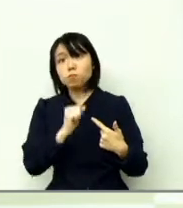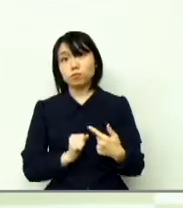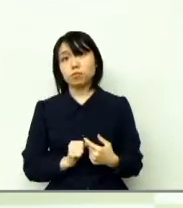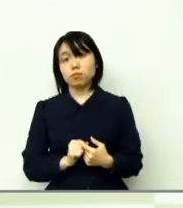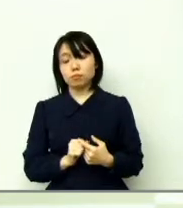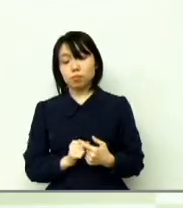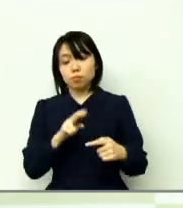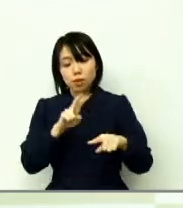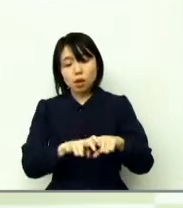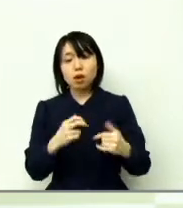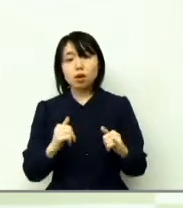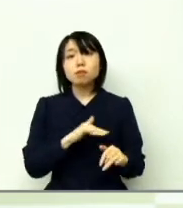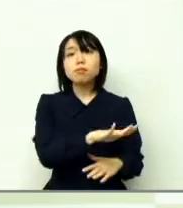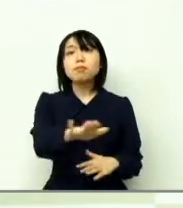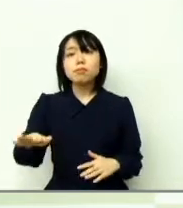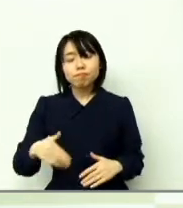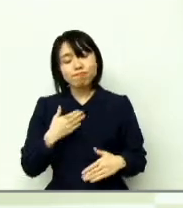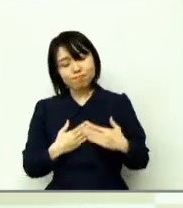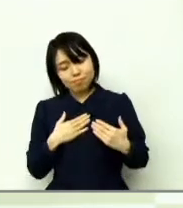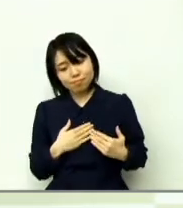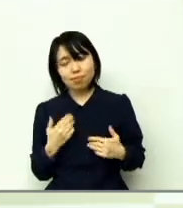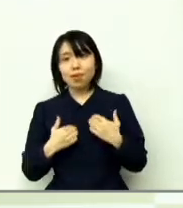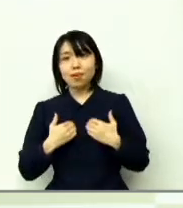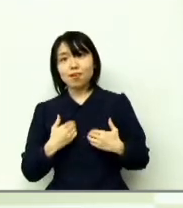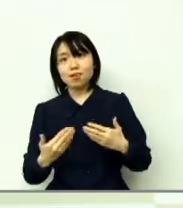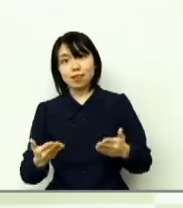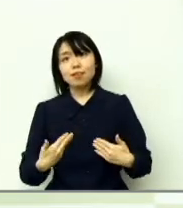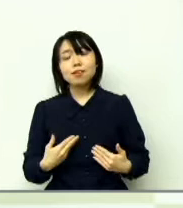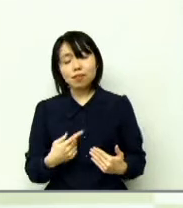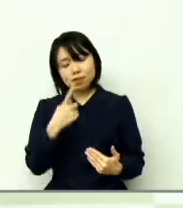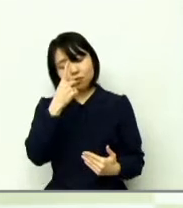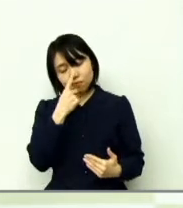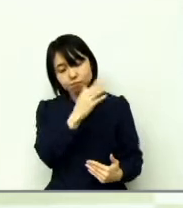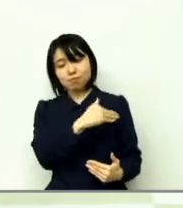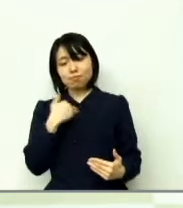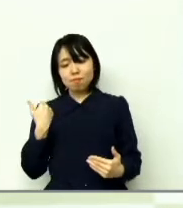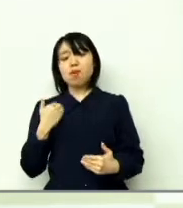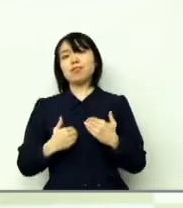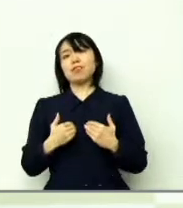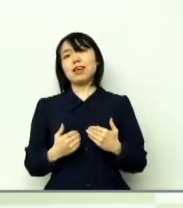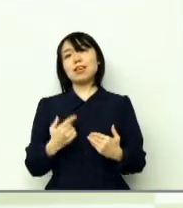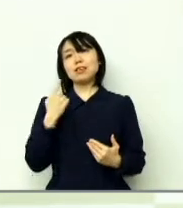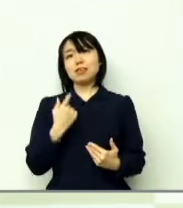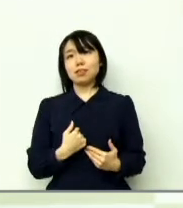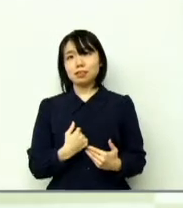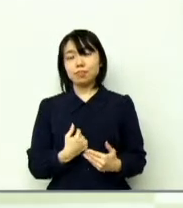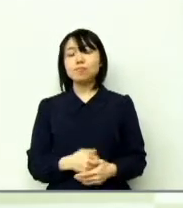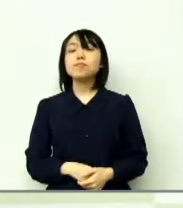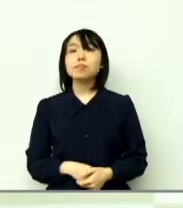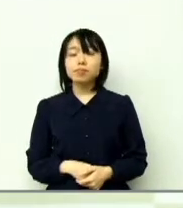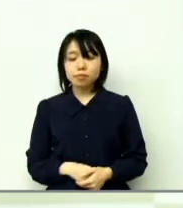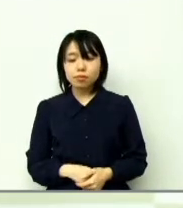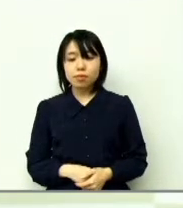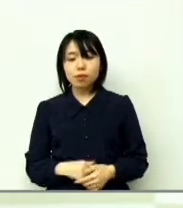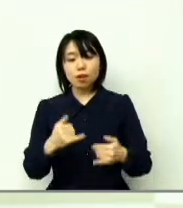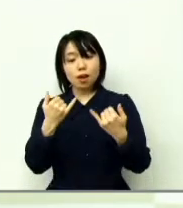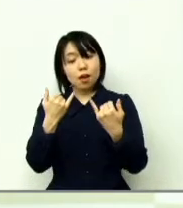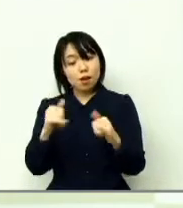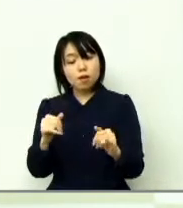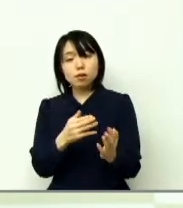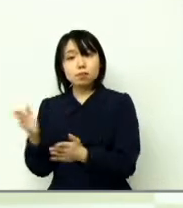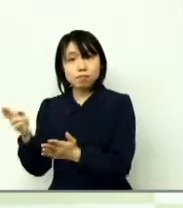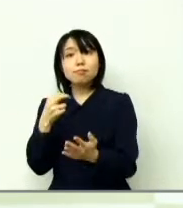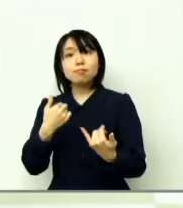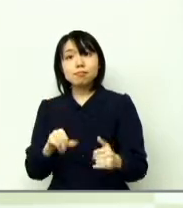新成人の方々に喜んでいただき、とても嬉しく思っているところであります。民法の成人年齢であ